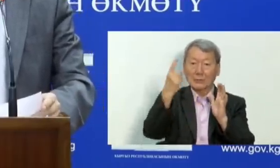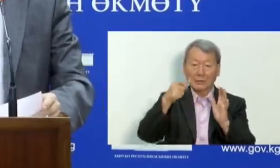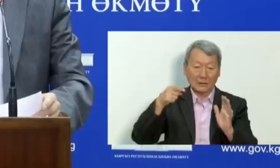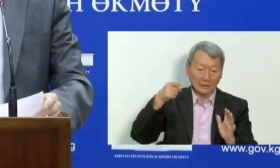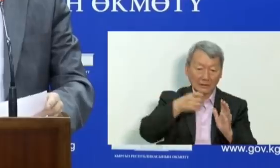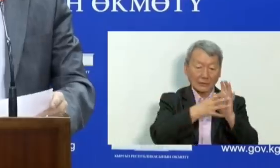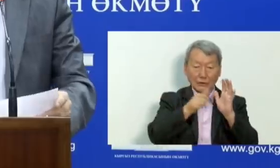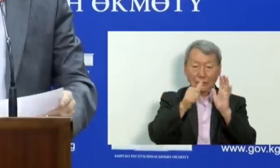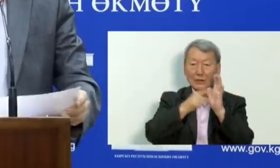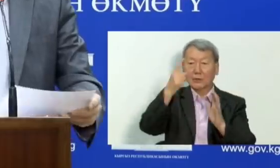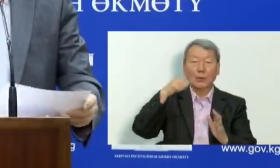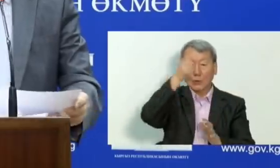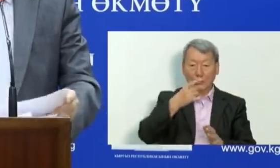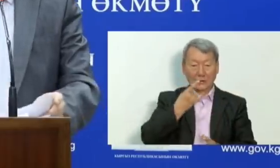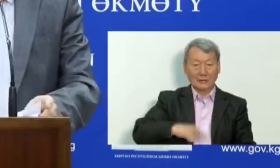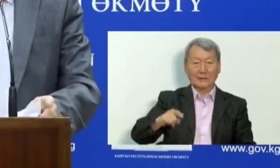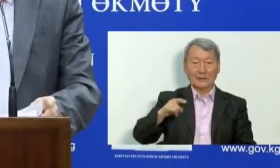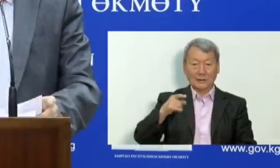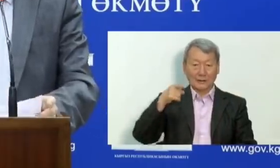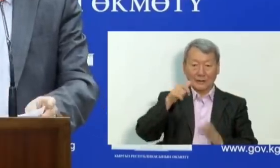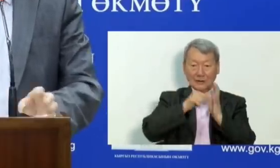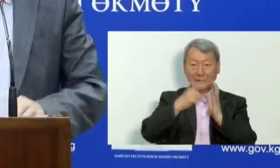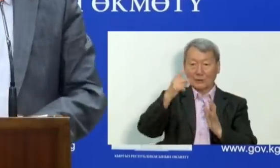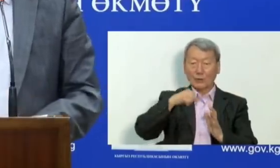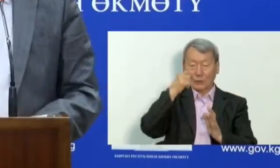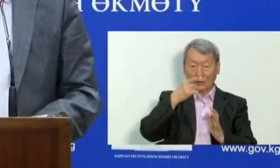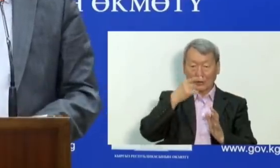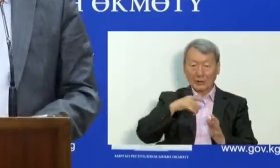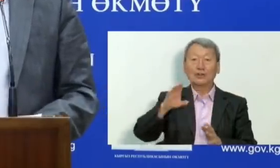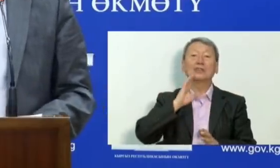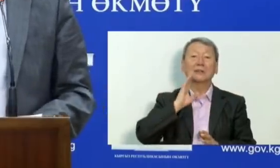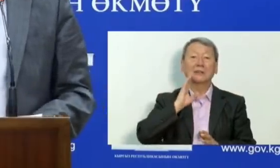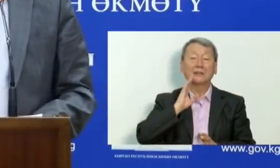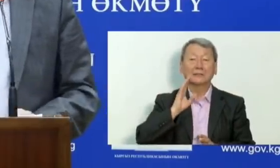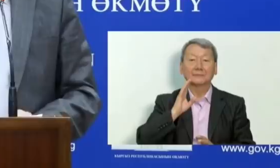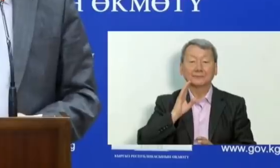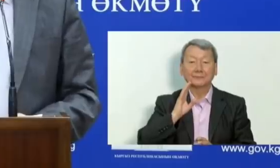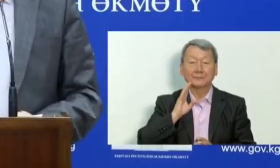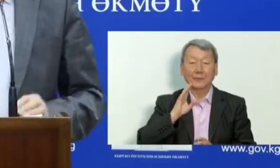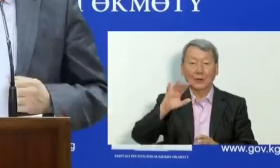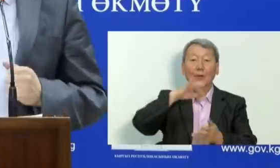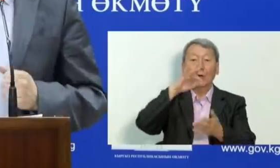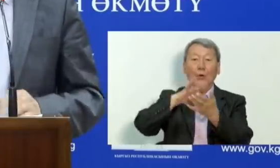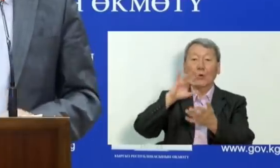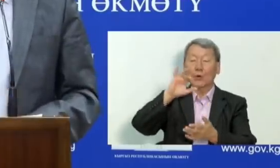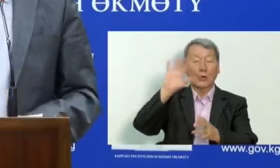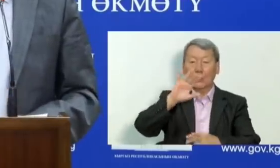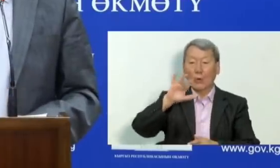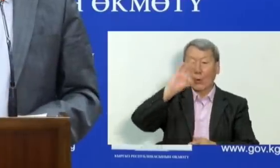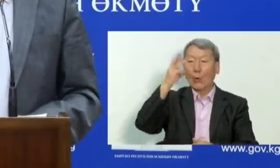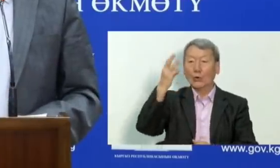1961 жылы төрөлгөн дагы бир аял киши Ош областтык